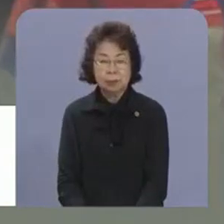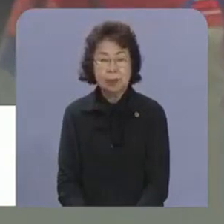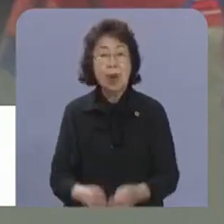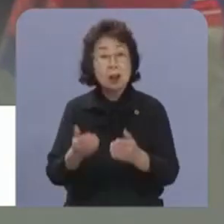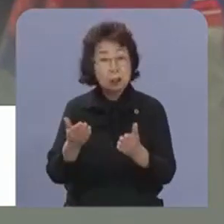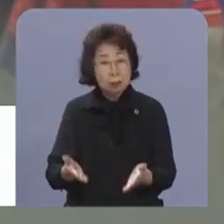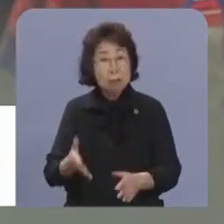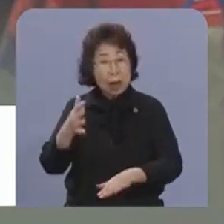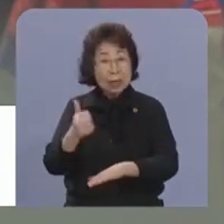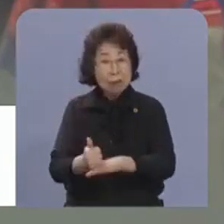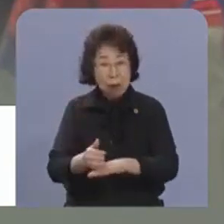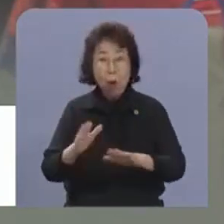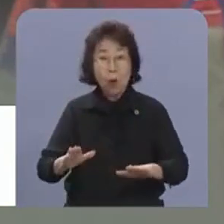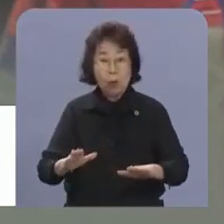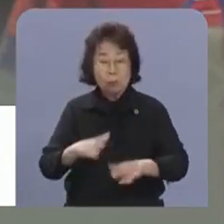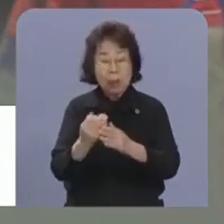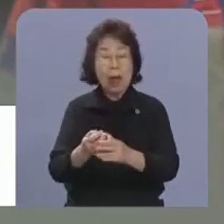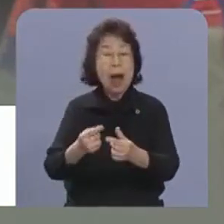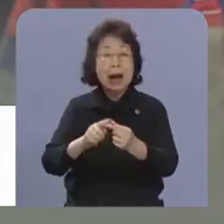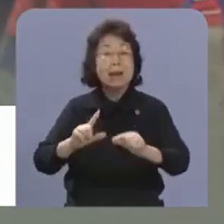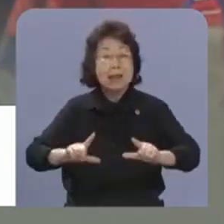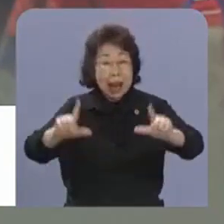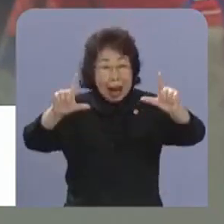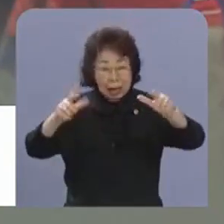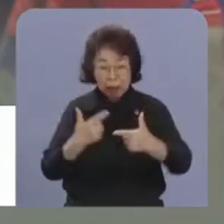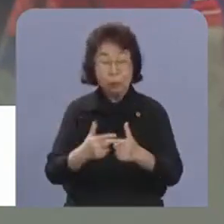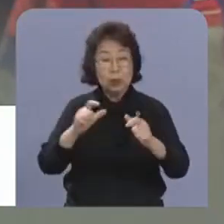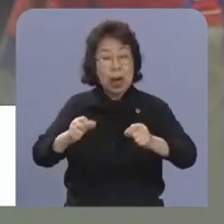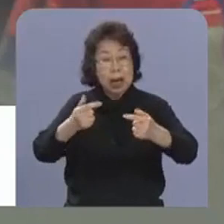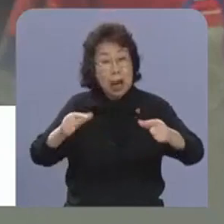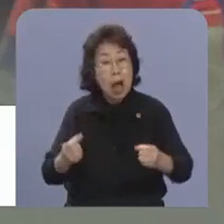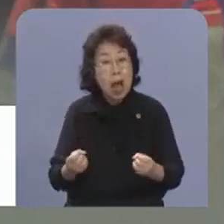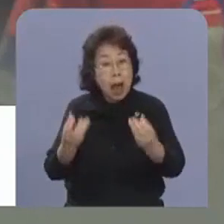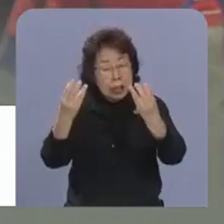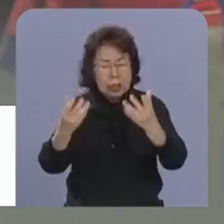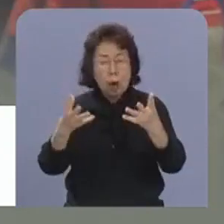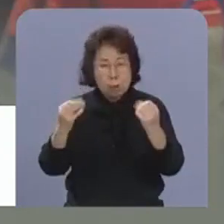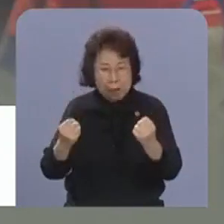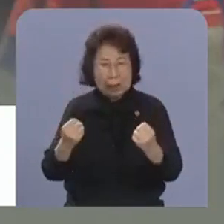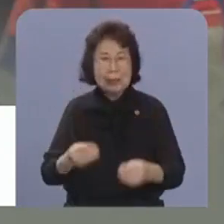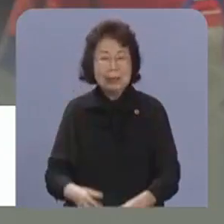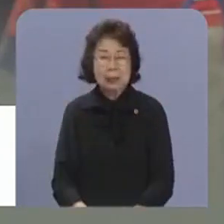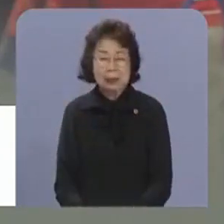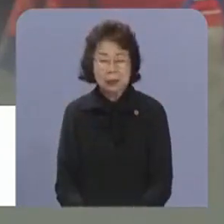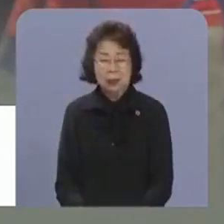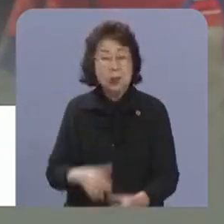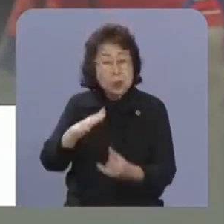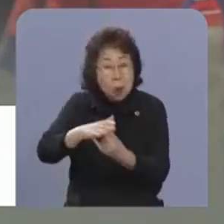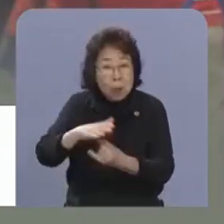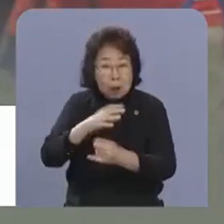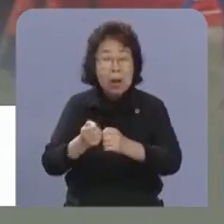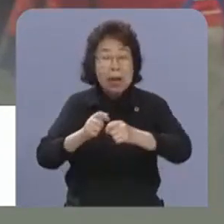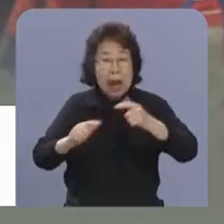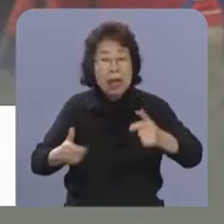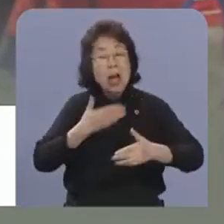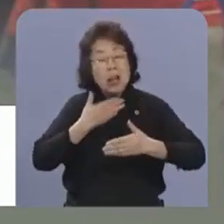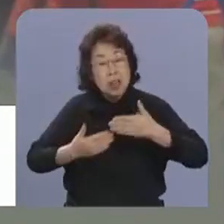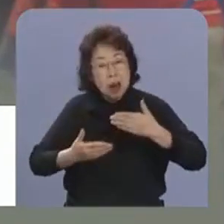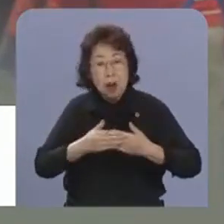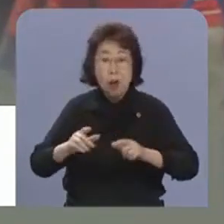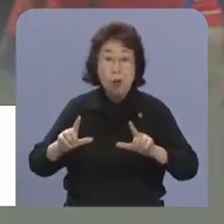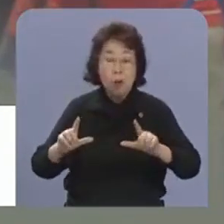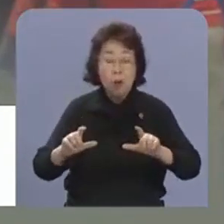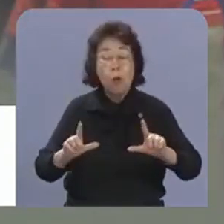연휴 마지막 날인 오늘, 한글날을 맞아 부산에서도 다채로운 행사가 열렸습니다. 어린이들은 다양한 체험 활동을